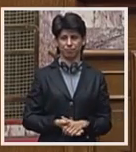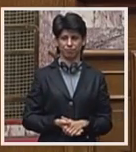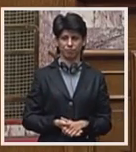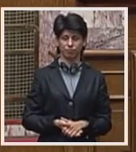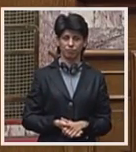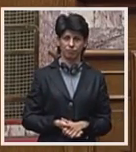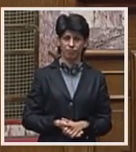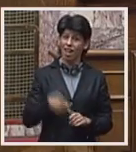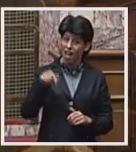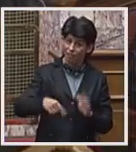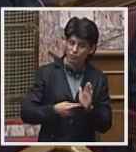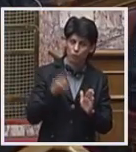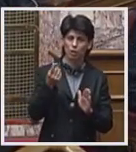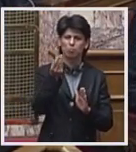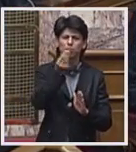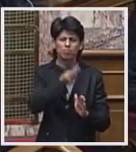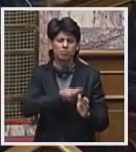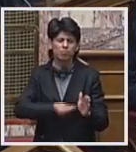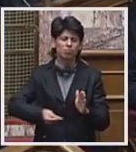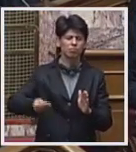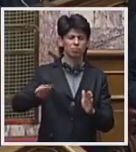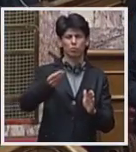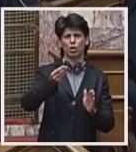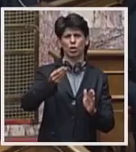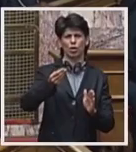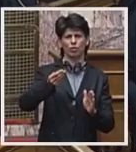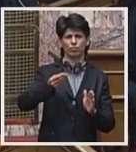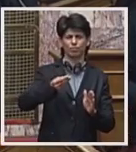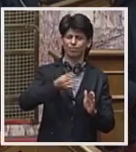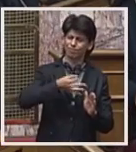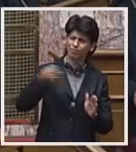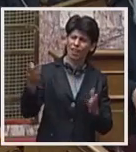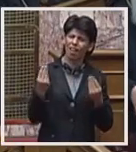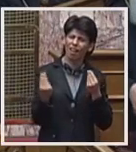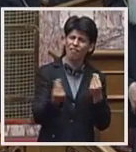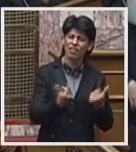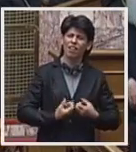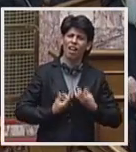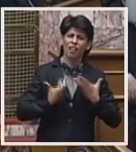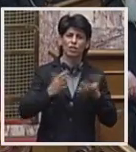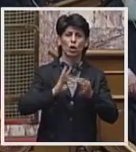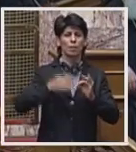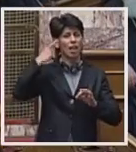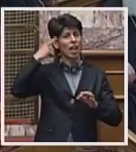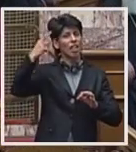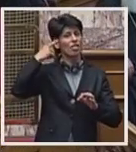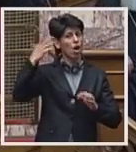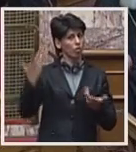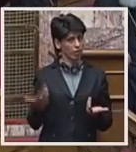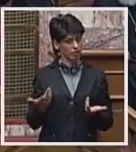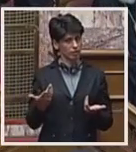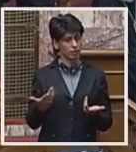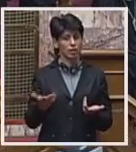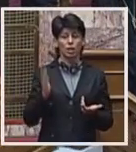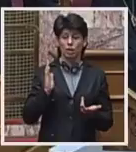Αυτή τη φορά την πλέον εξαιρετική και ευγενική έκφραση του Ολυμπιακού Ιδεώδους, που βρίσκει την εφαρμογή του